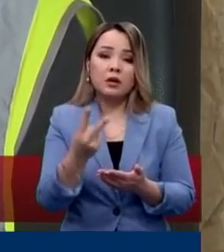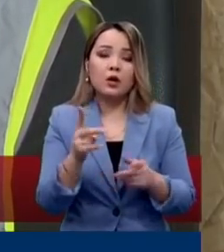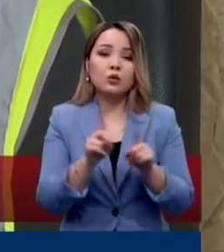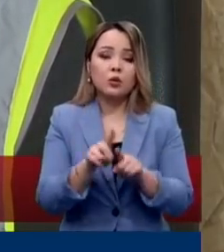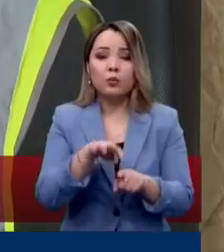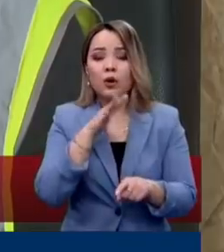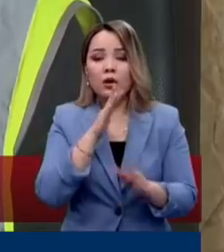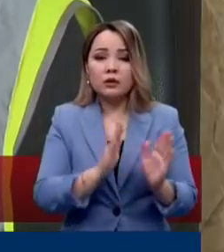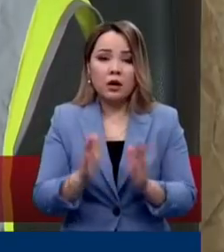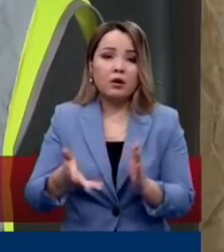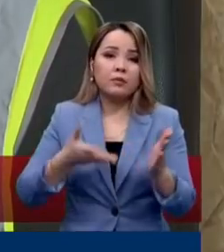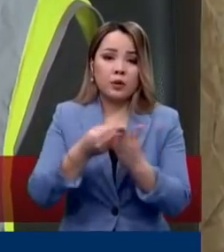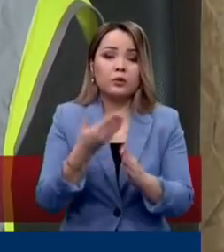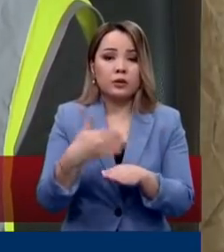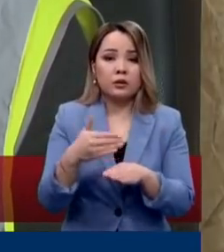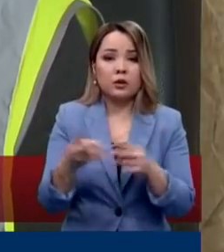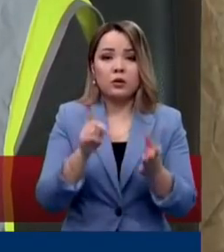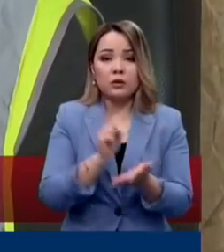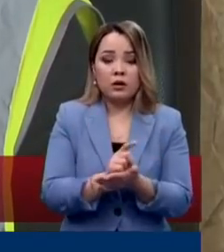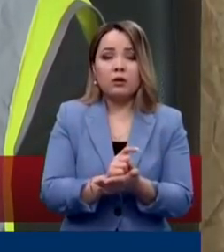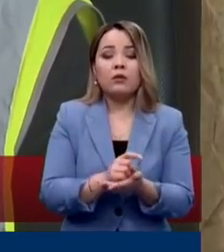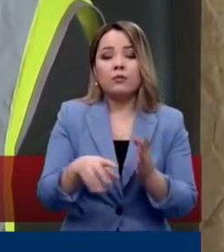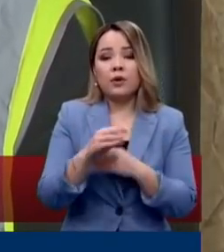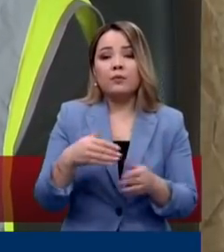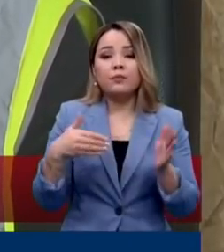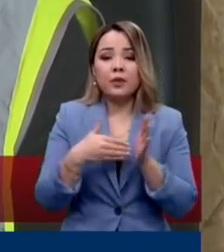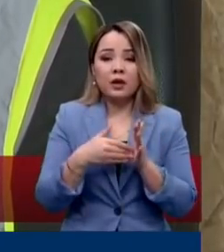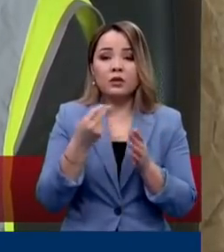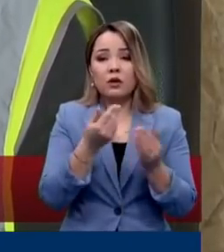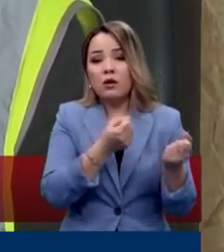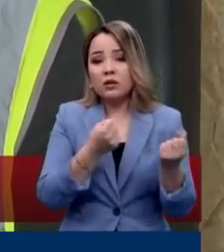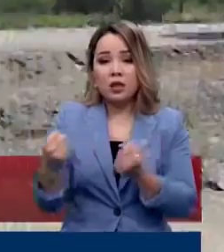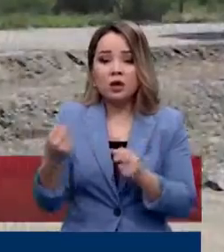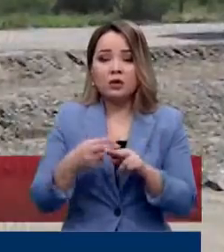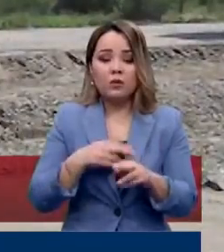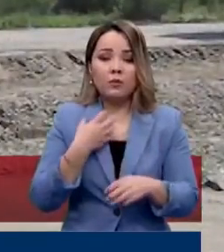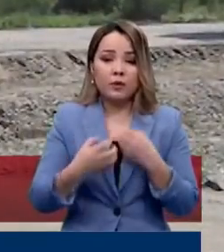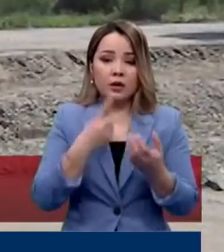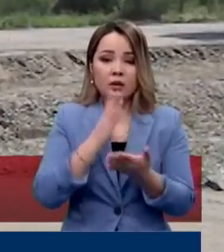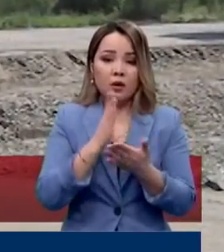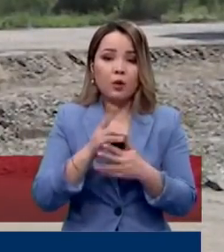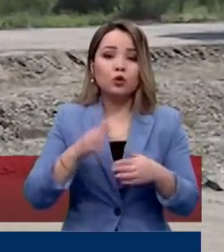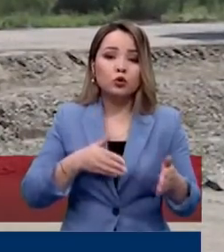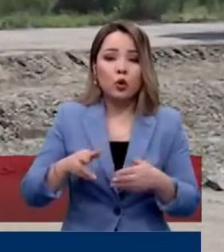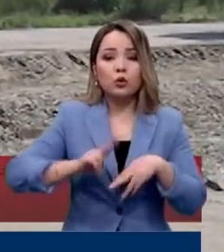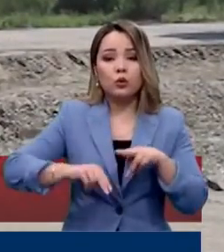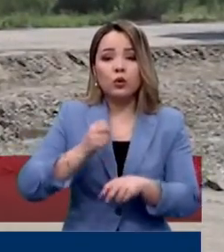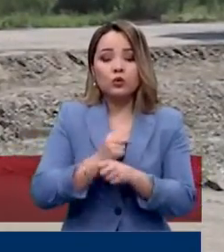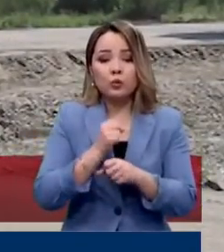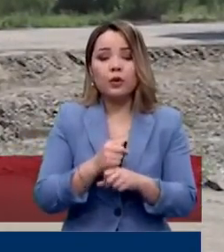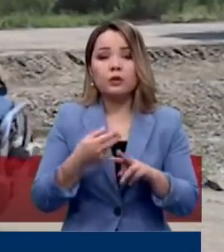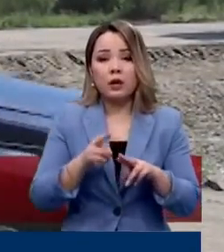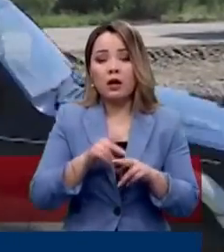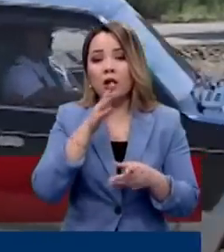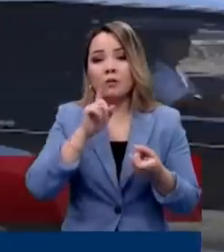Кредиттерін уақытында төлеу керек. Соның бәріне тезе ақшаның кешіккені өте қатты тиеді. Жол құрылысы жоспар бойынша бұл маусым